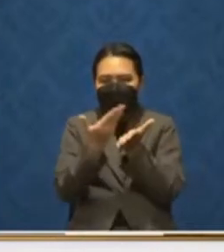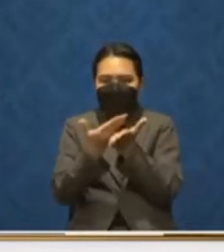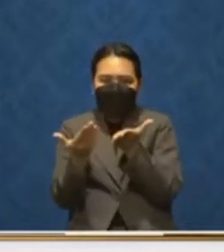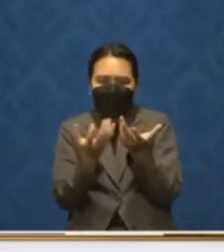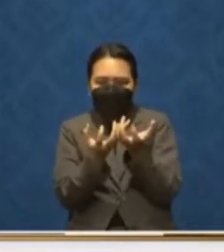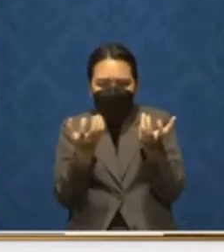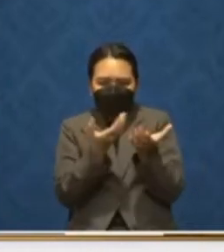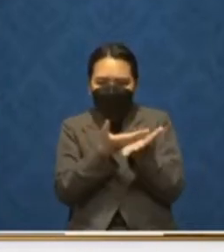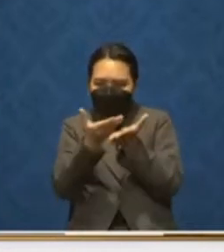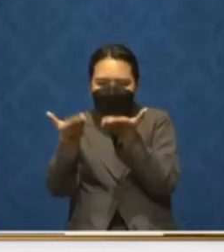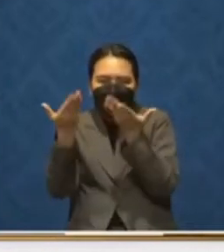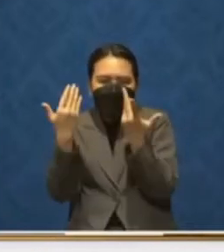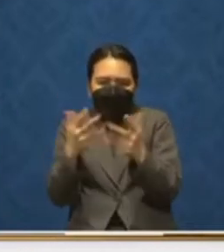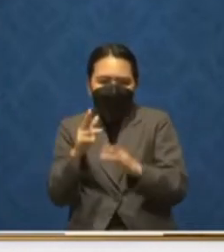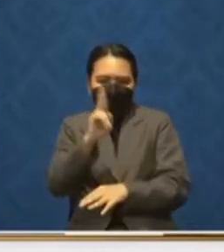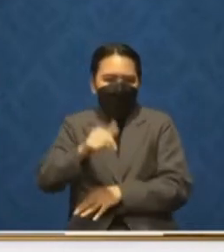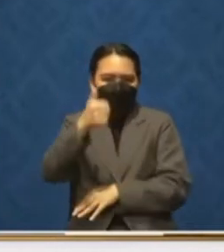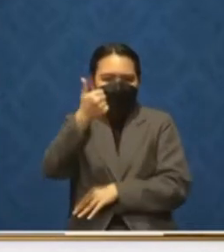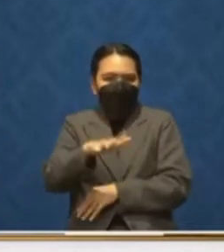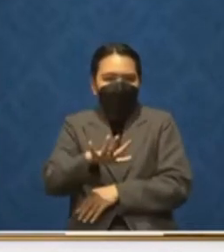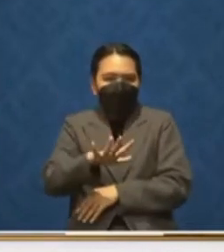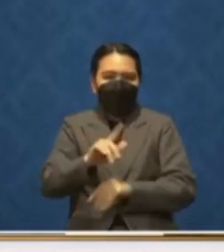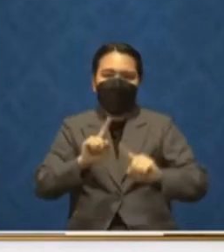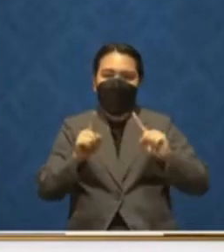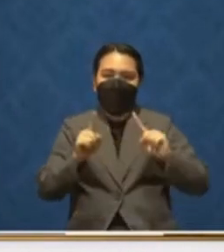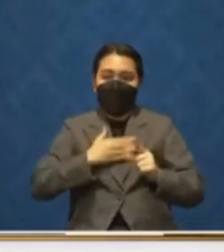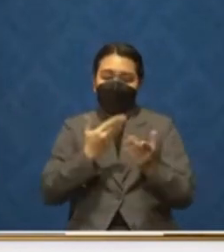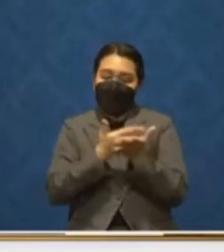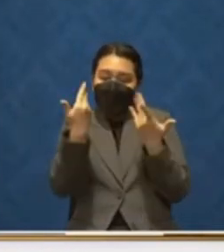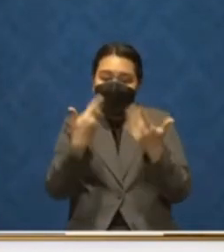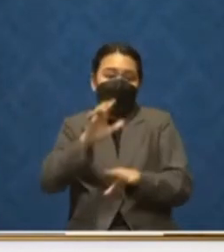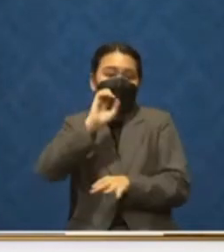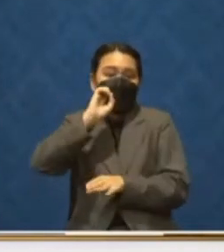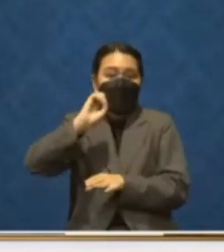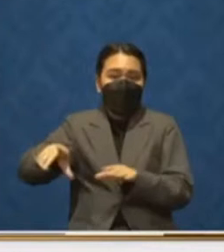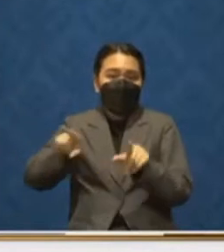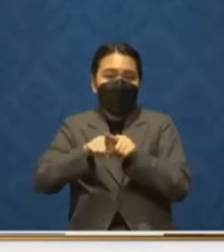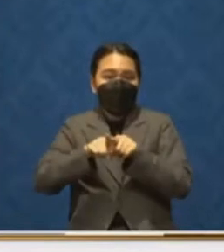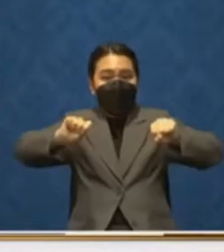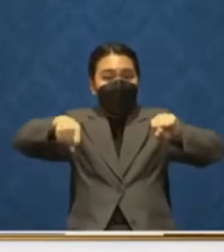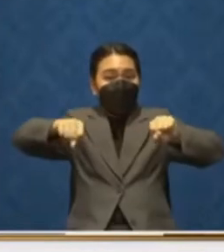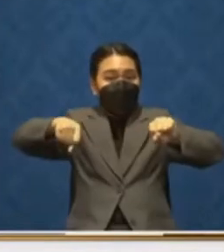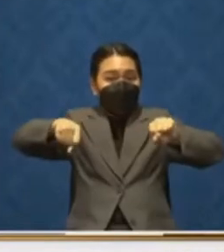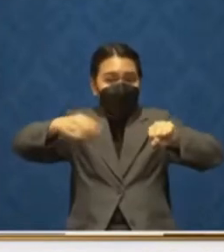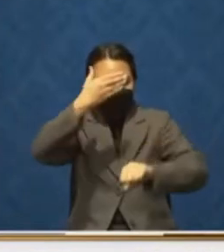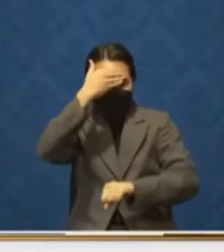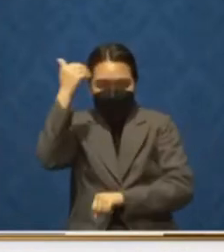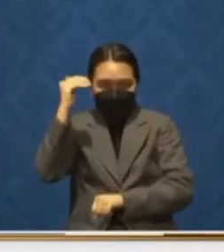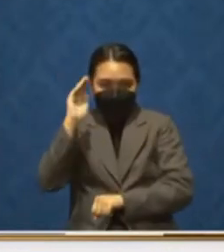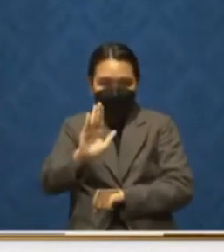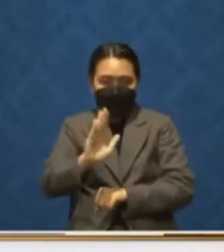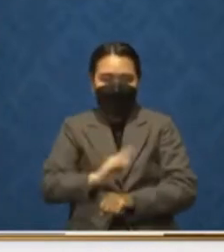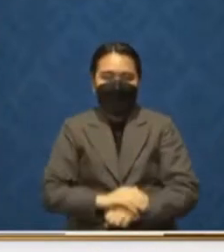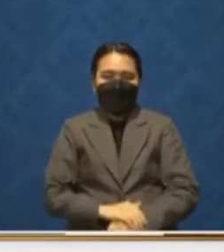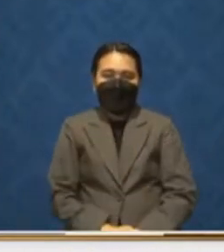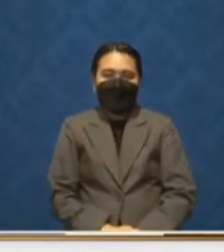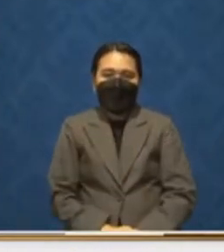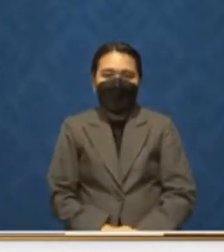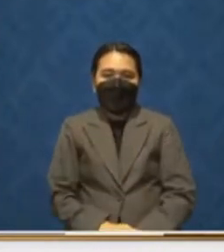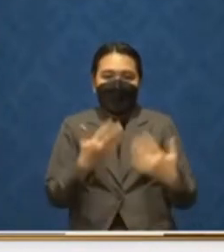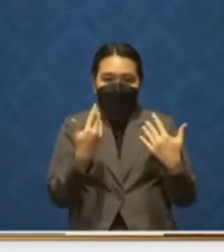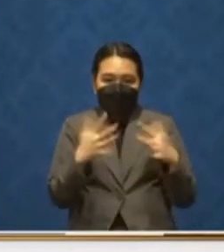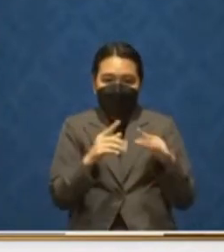ไม่ได้อย่างน้อยผมไม่ได้ซื้อมาใช้แล้วทิ้งแบบ Tigerนะครับมอเตอร์ไซค์นะอย่าลืมต่อไปเรื่อง